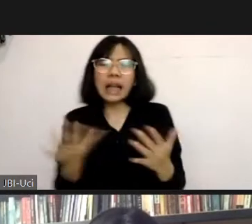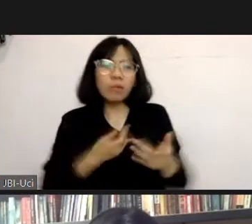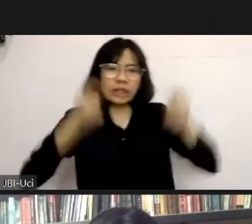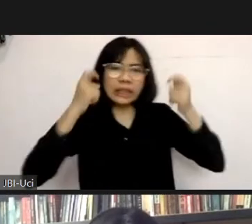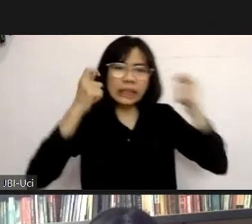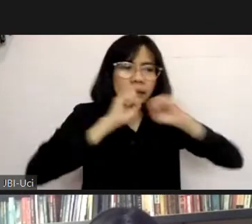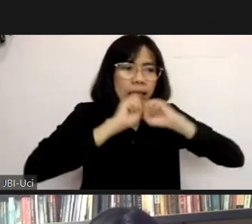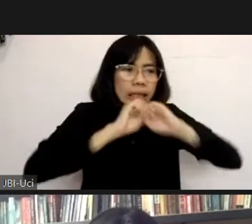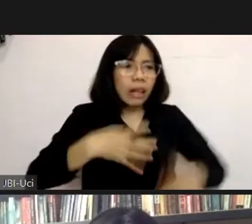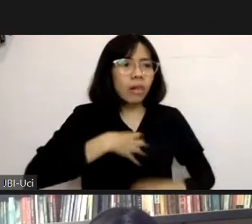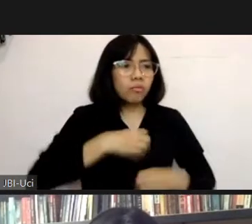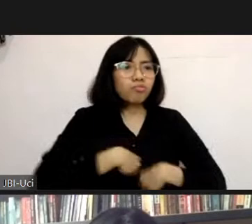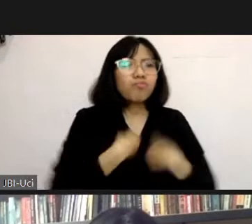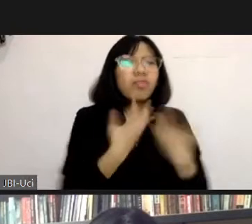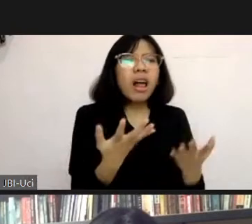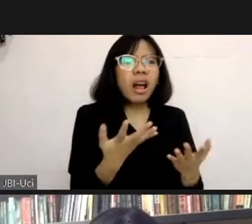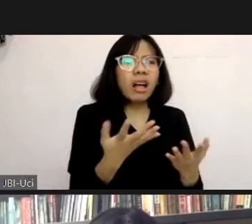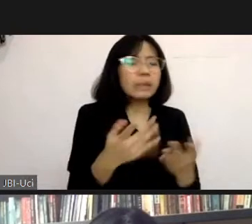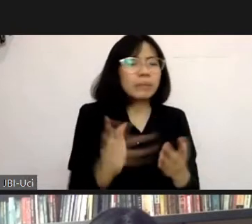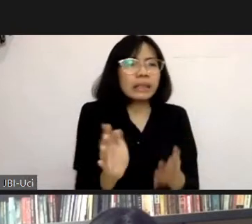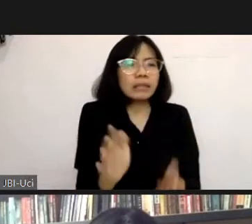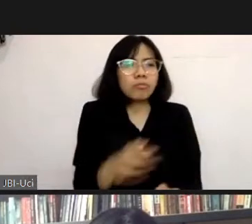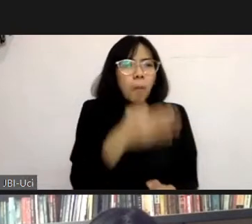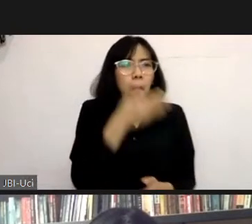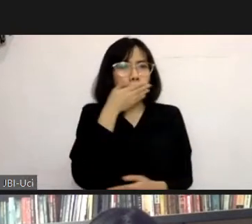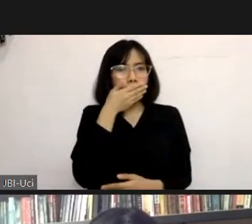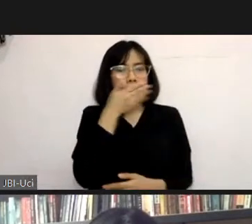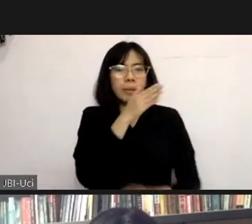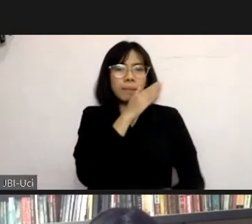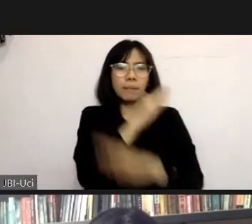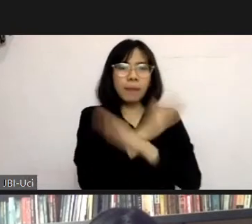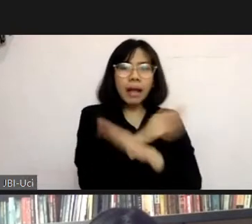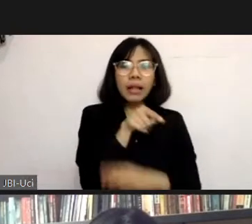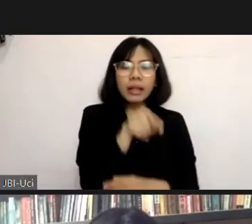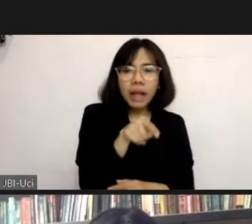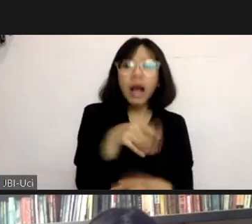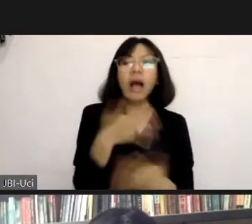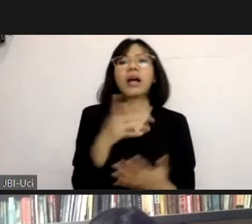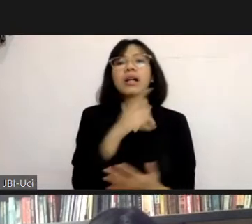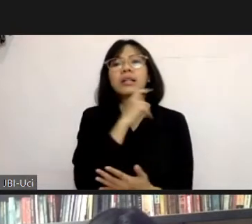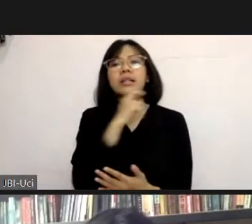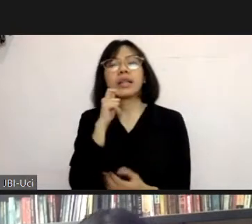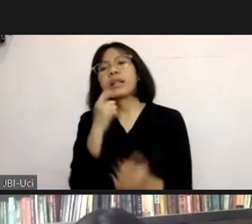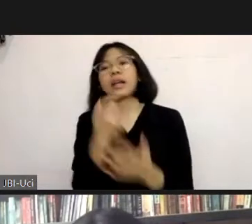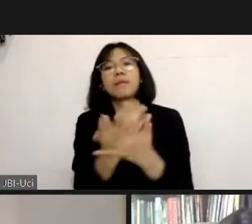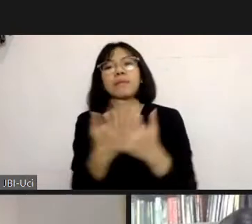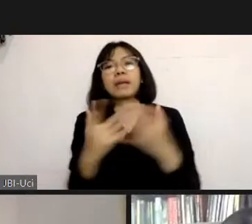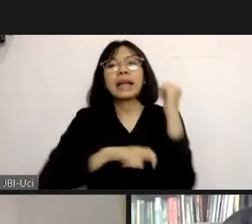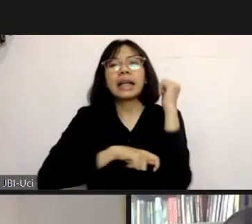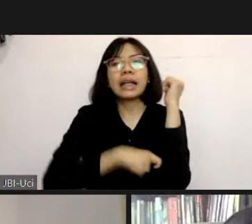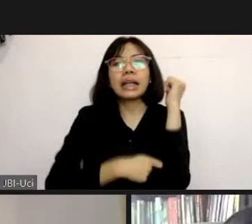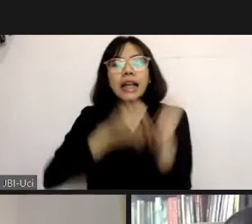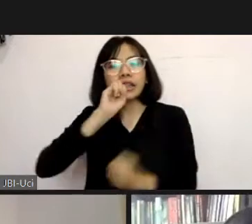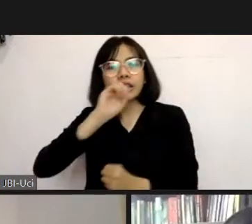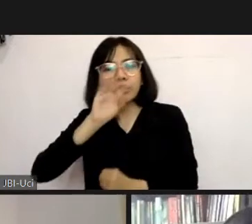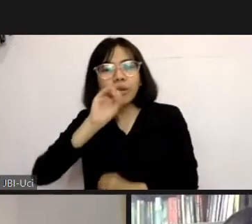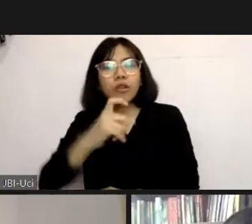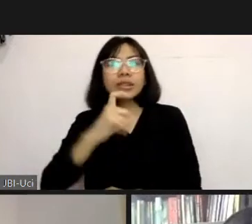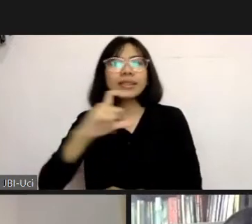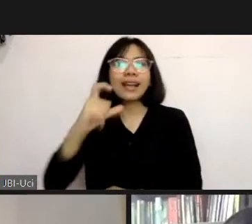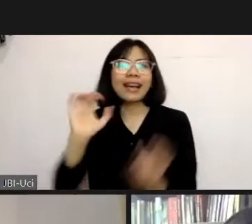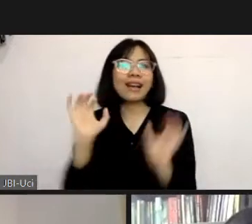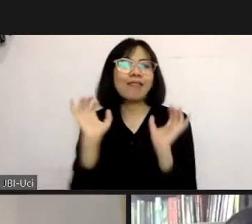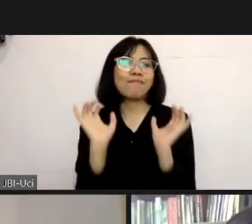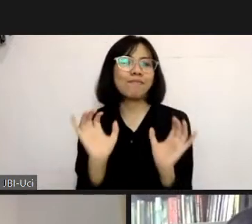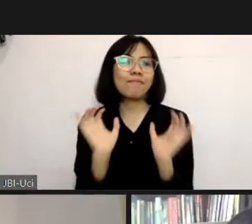Di sisi lain, masyarakat sipil ternyata mampu merespon upaya-upaya itu dengan berbagai cara, termasuk melalui